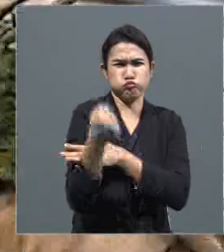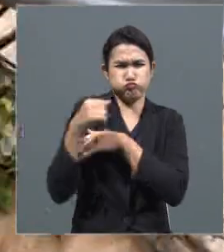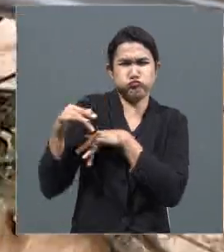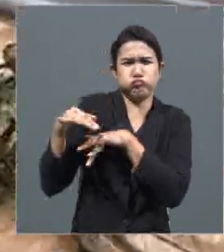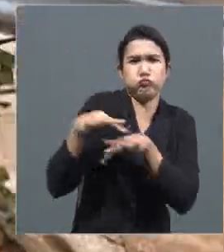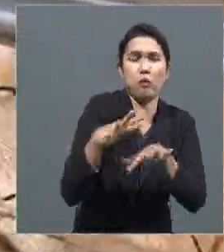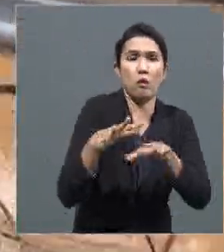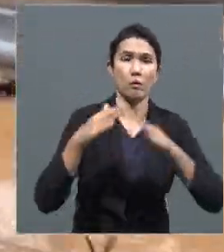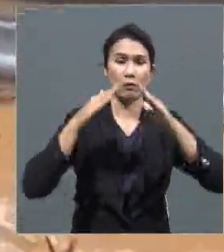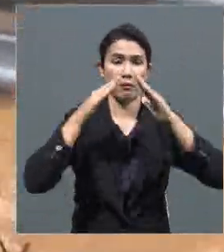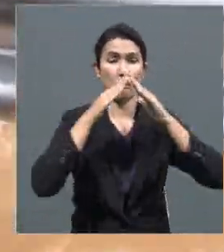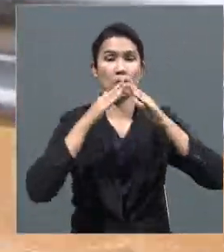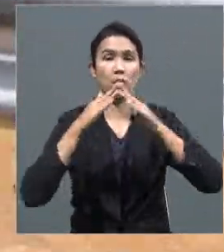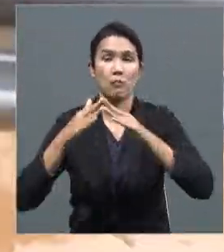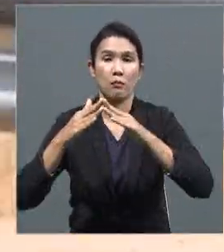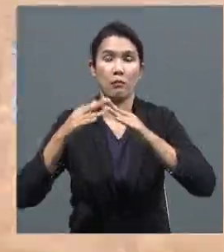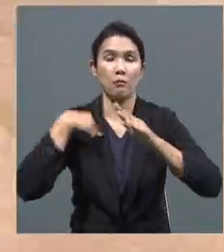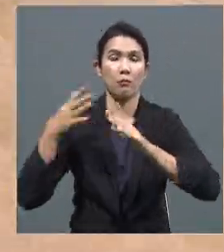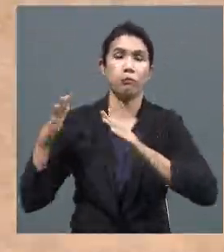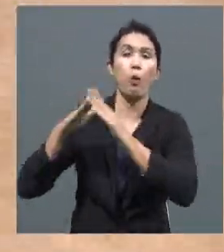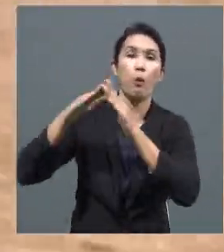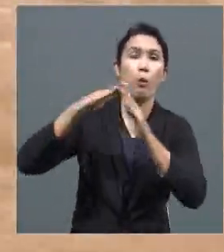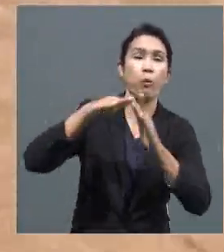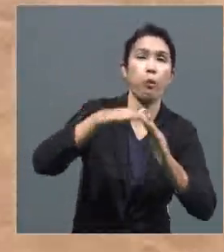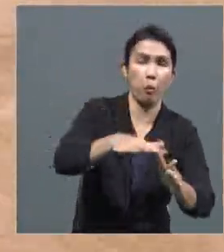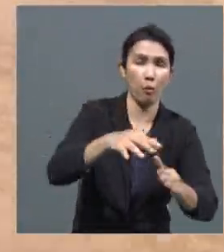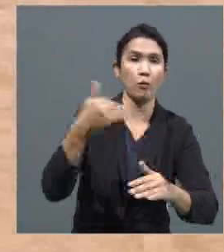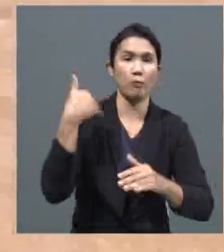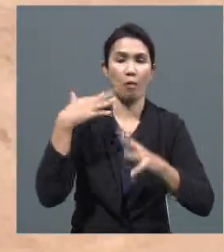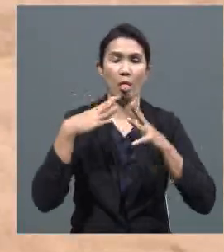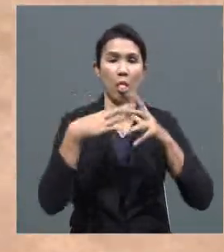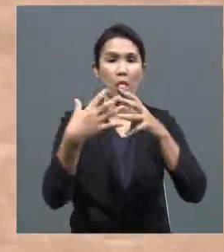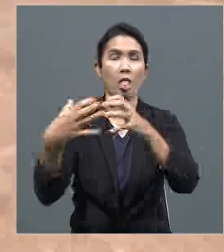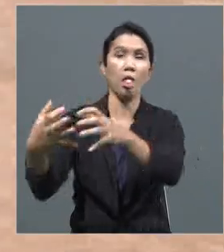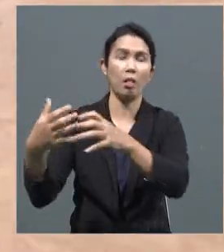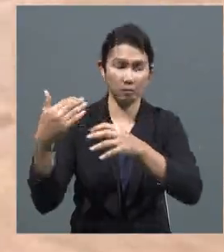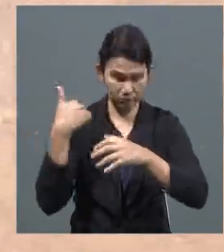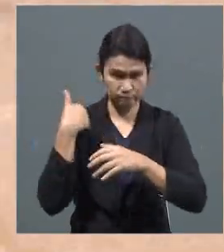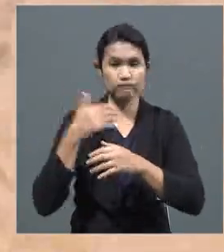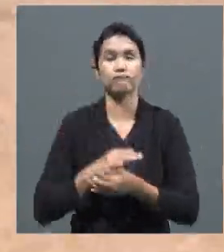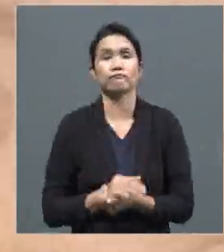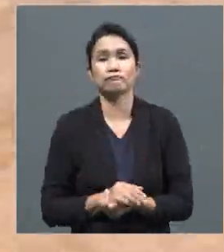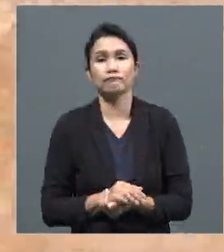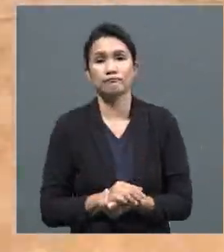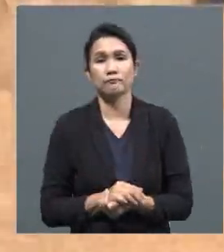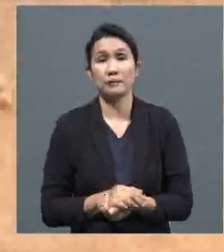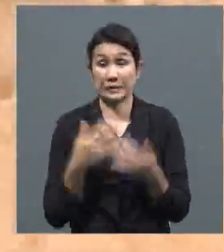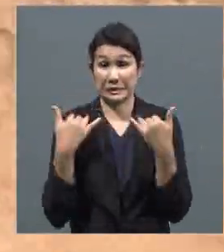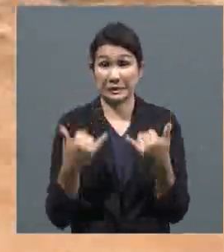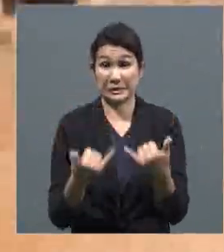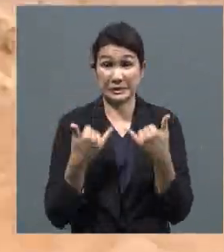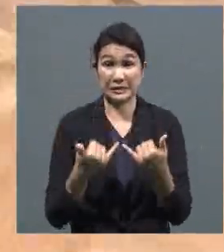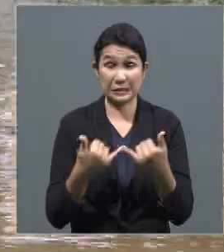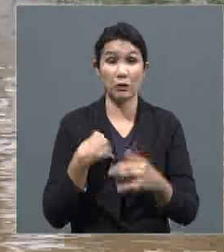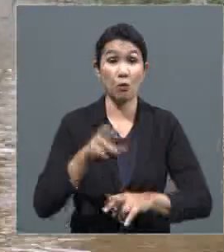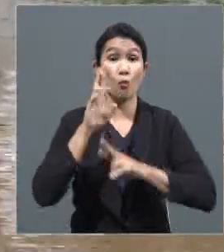รีสอร์ทข้างสะพานบ้านวังผาอำเภอทุ่งช้างอ่ะพังเสียหายไปทั้งหลังด้วยนะคะขณะนี้อ่ะยังต้องเฝ้